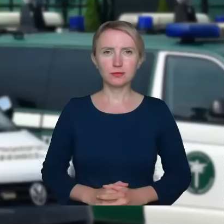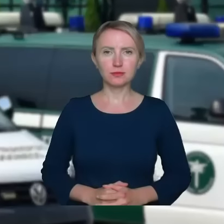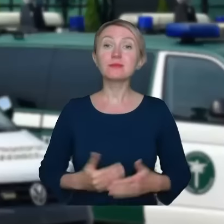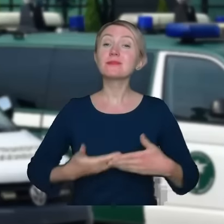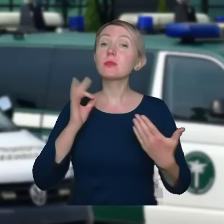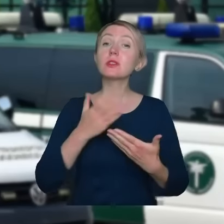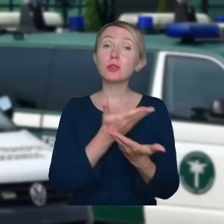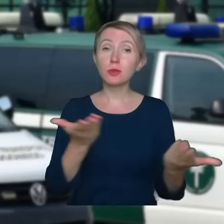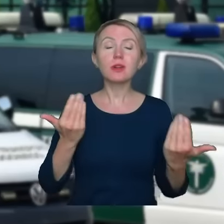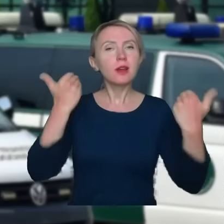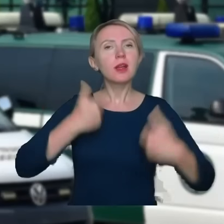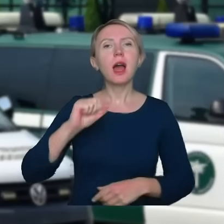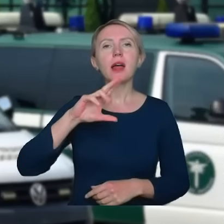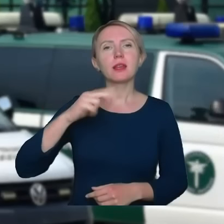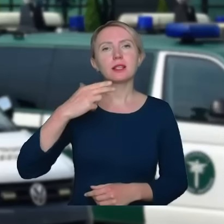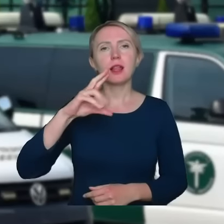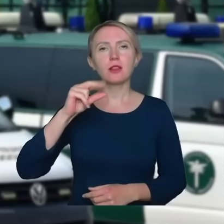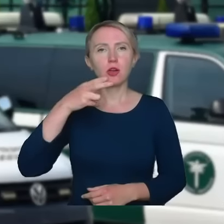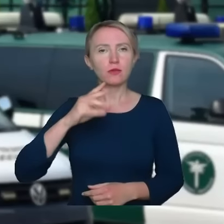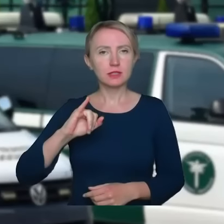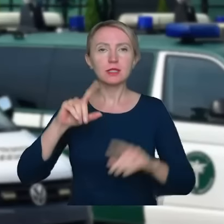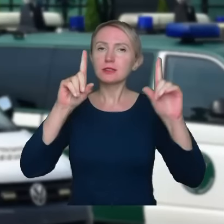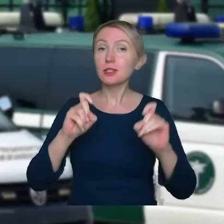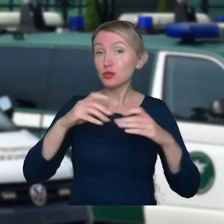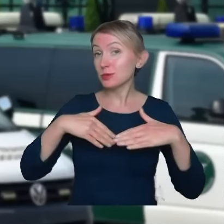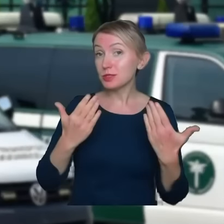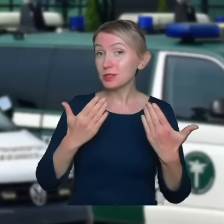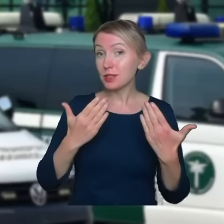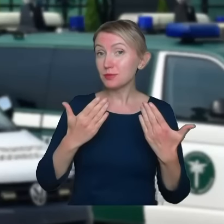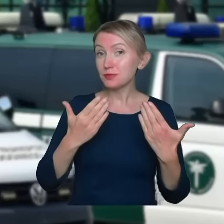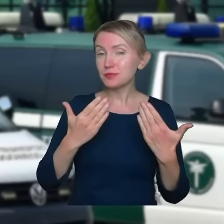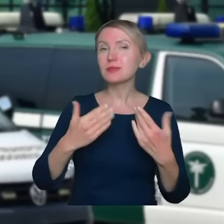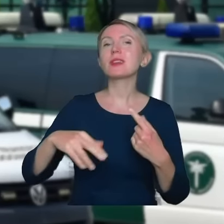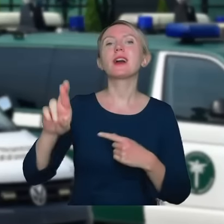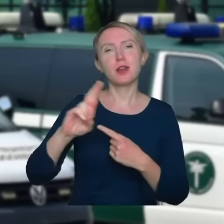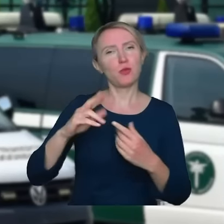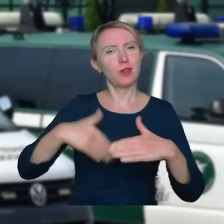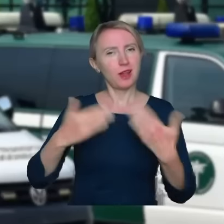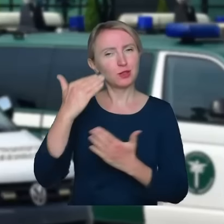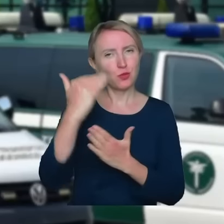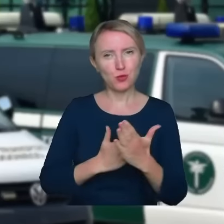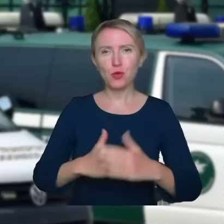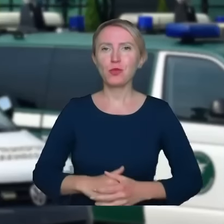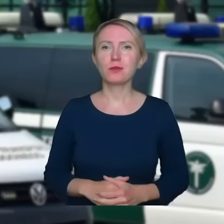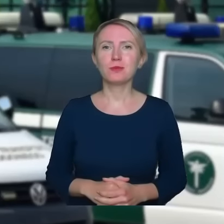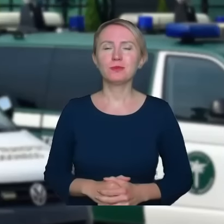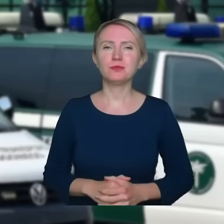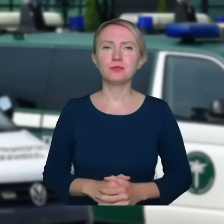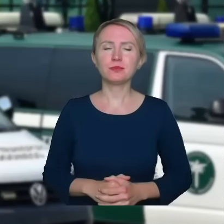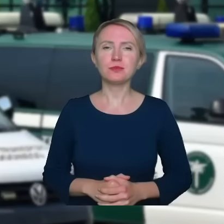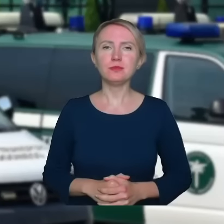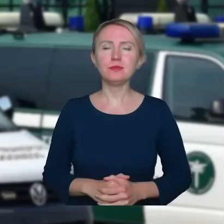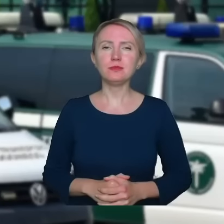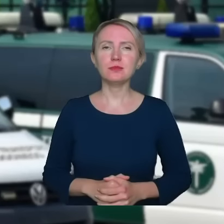Dzień dobry Państwu, Adrian Stankowski. Zaczynamy dzień, Republika Dzień, przepraszam, na naszej